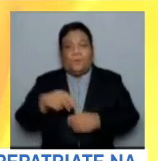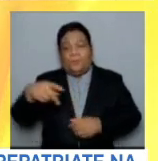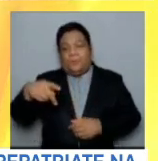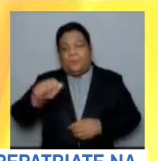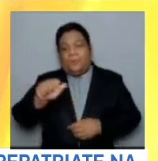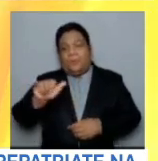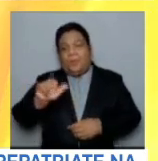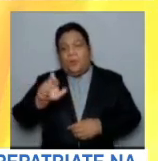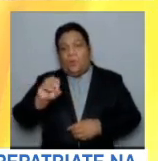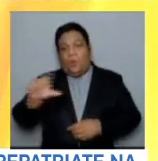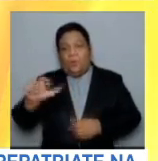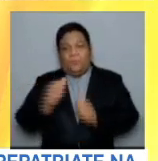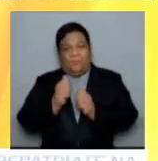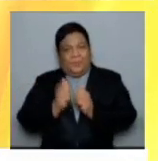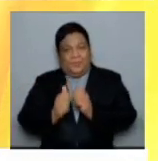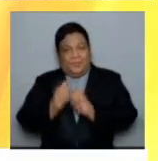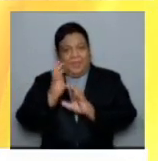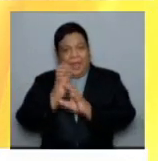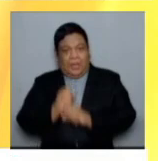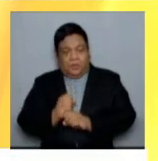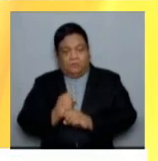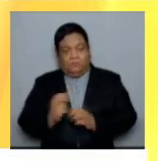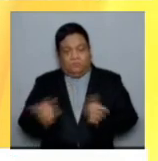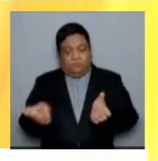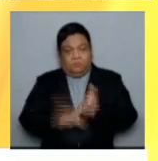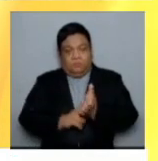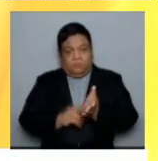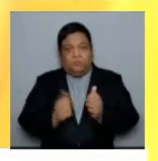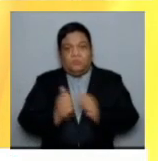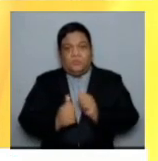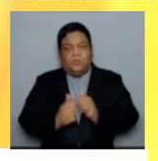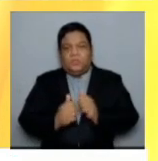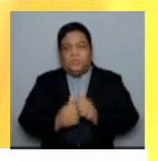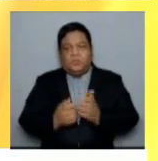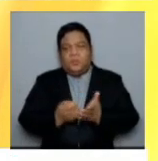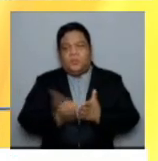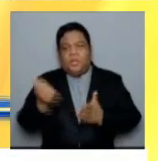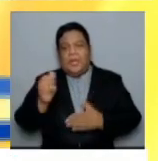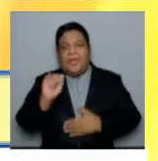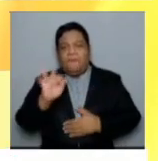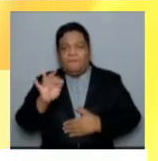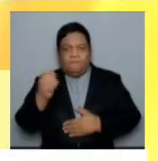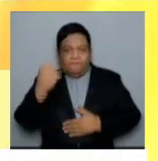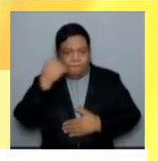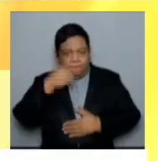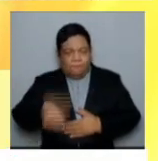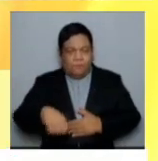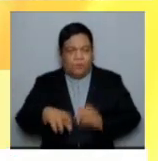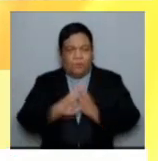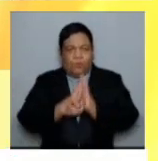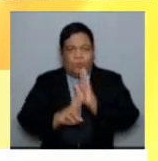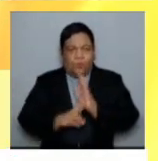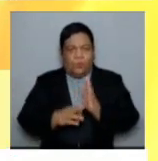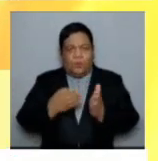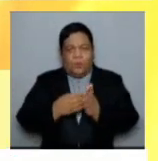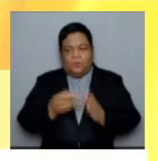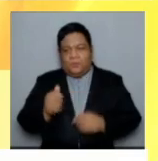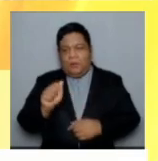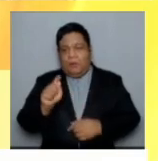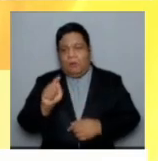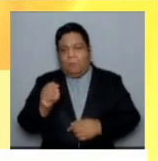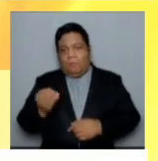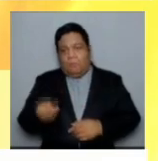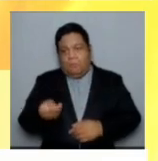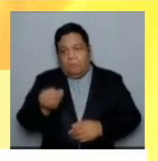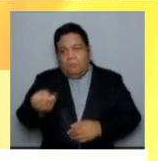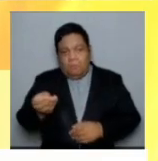na tatanggalin kayo sa listahan kung lumabag kayo sa rule against the Sangla ATM scheme. Parang ganun din